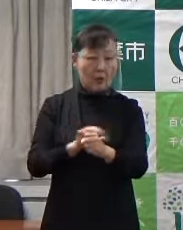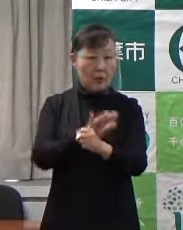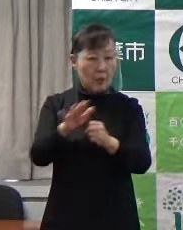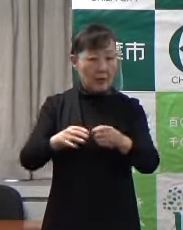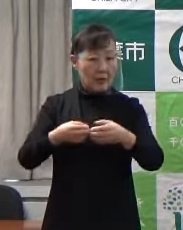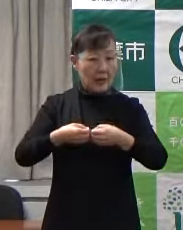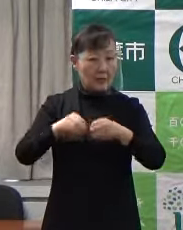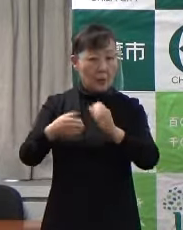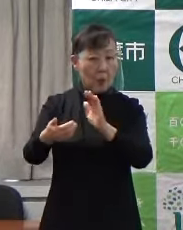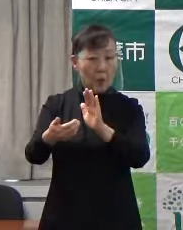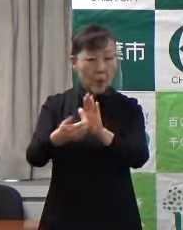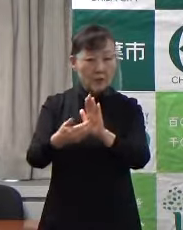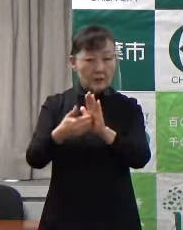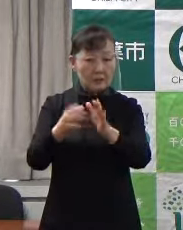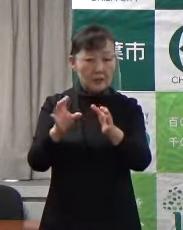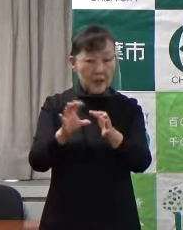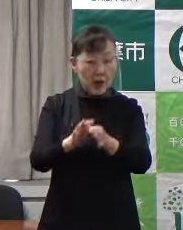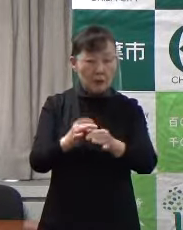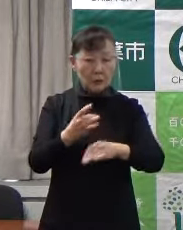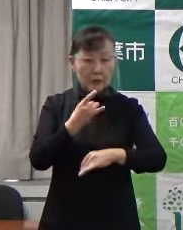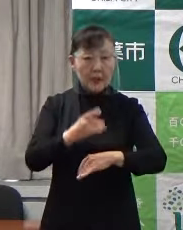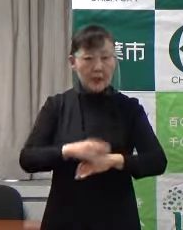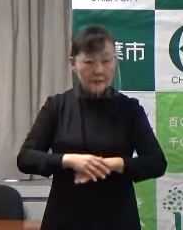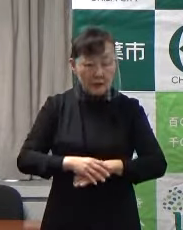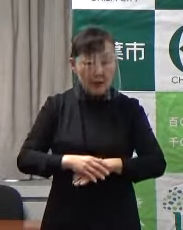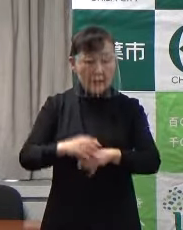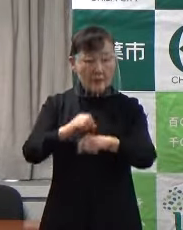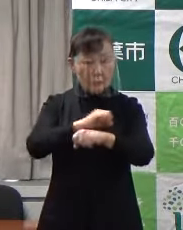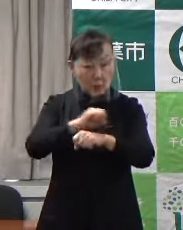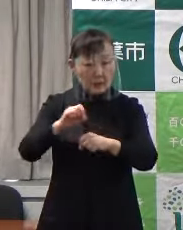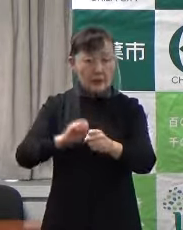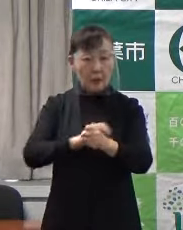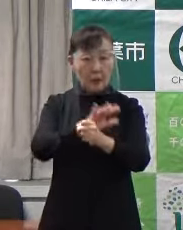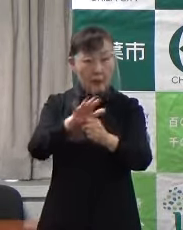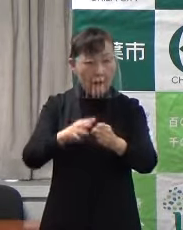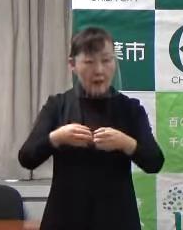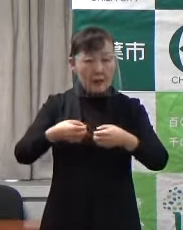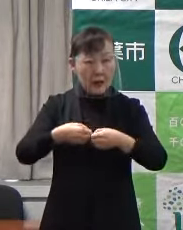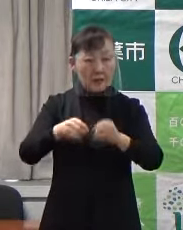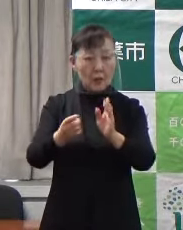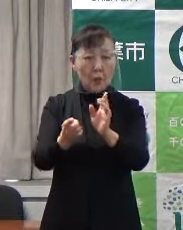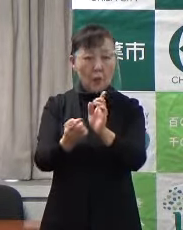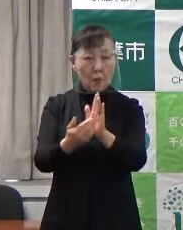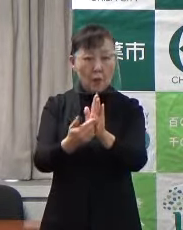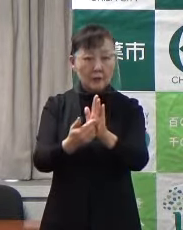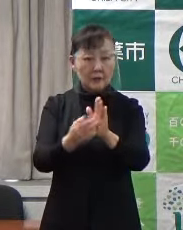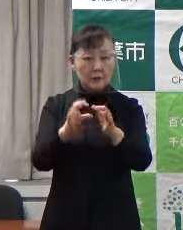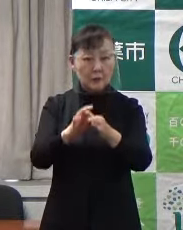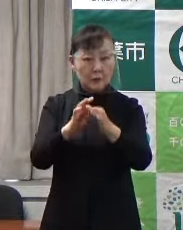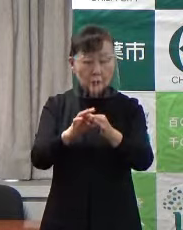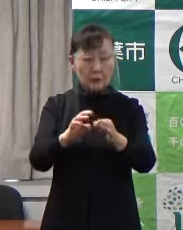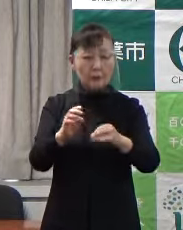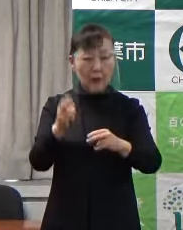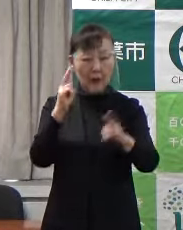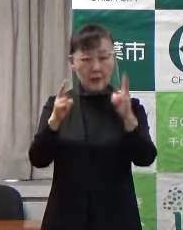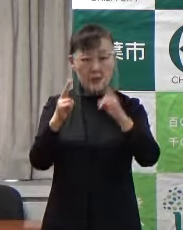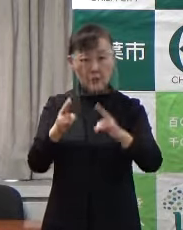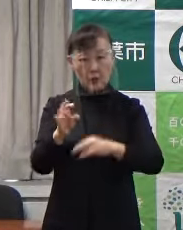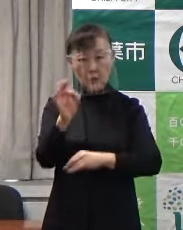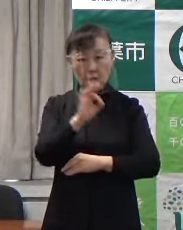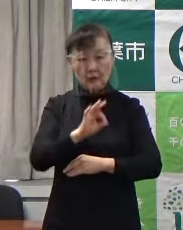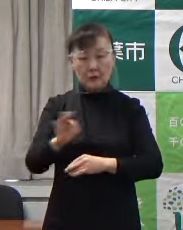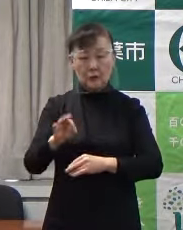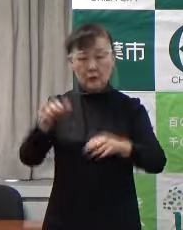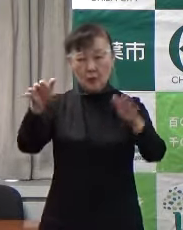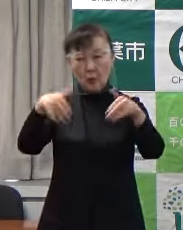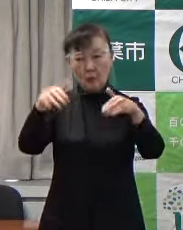ルス感染症防止につながることを期待しまして、特に新型コロナウイルス感染症防止に資する中小企業の優れた新商品などを募